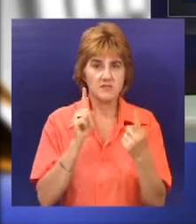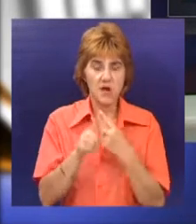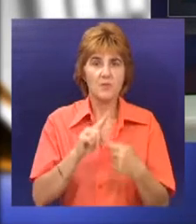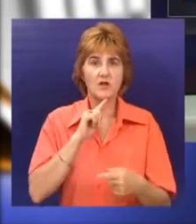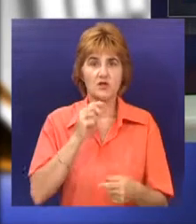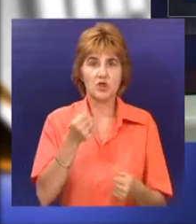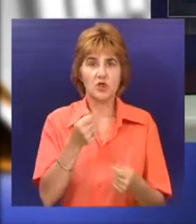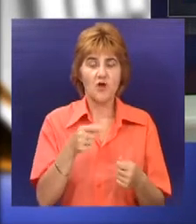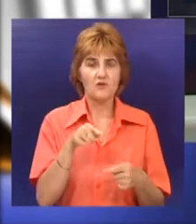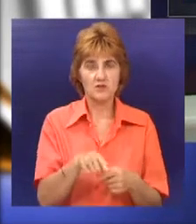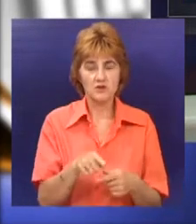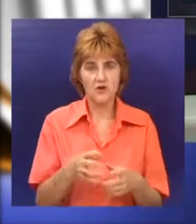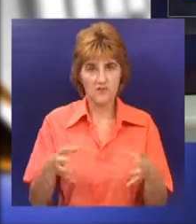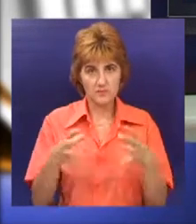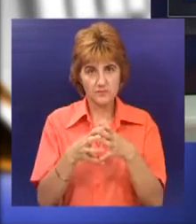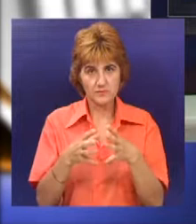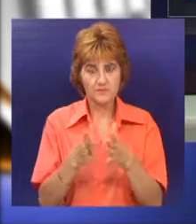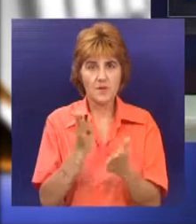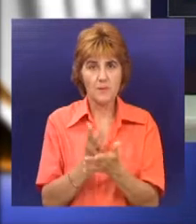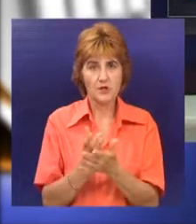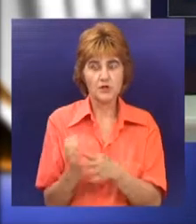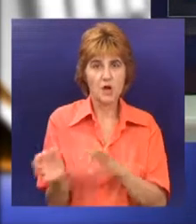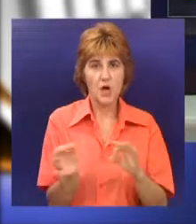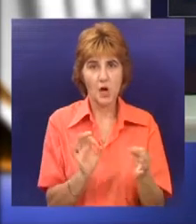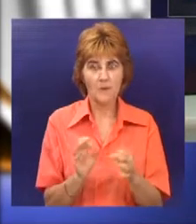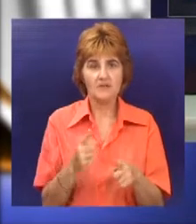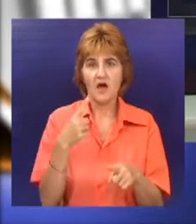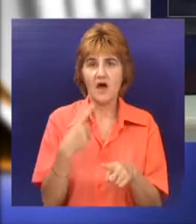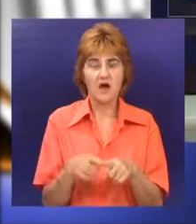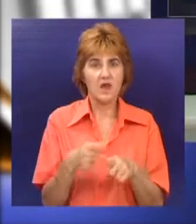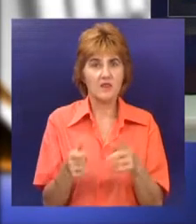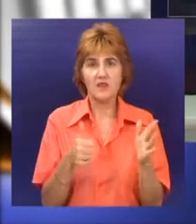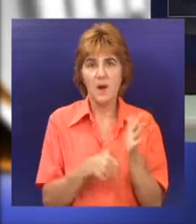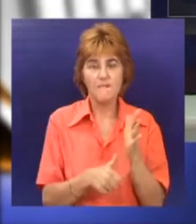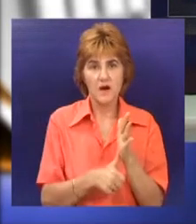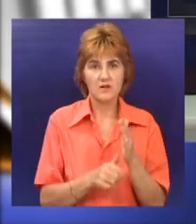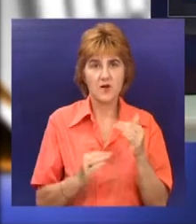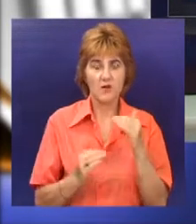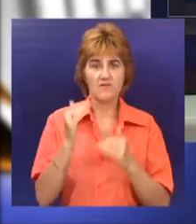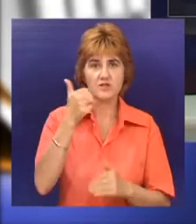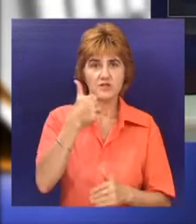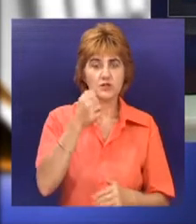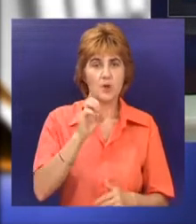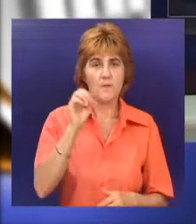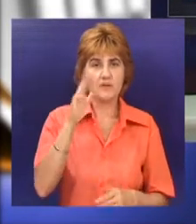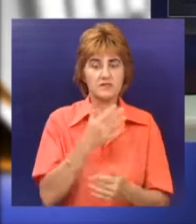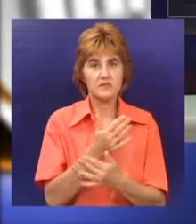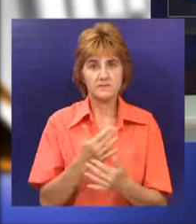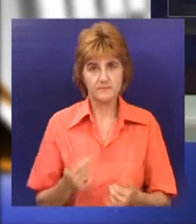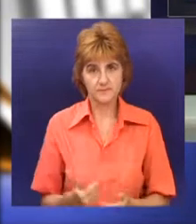za realizaciju pomenute studije biće obezbeđen iz kredita poslovne banke u visini od 115 miliona